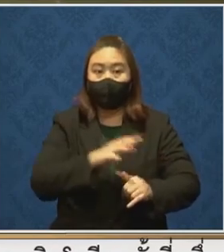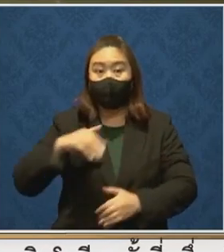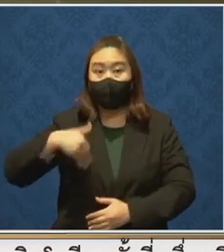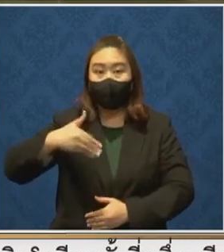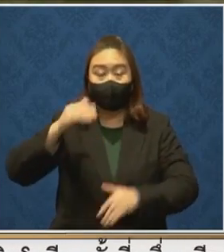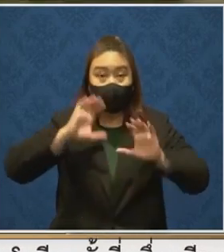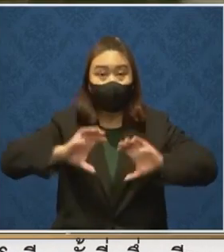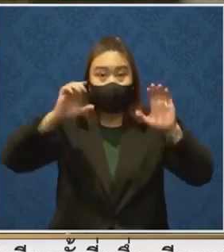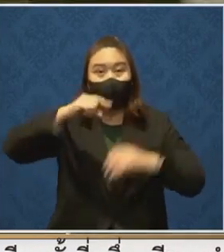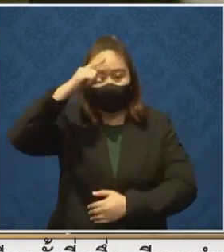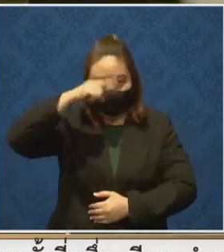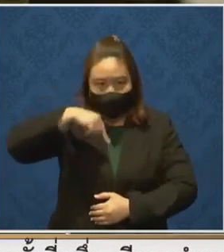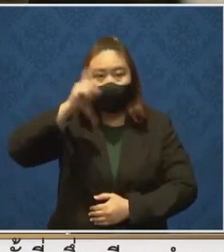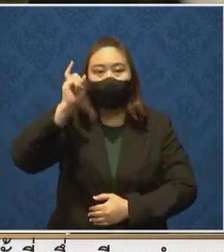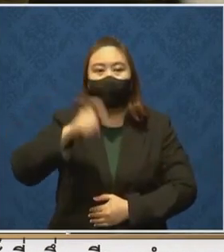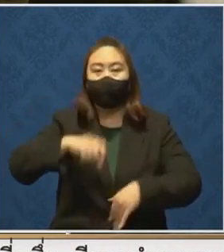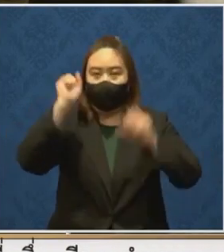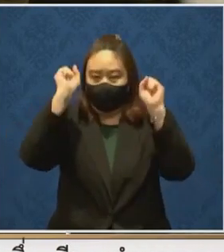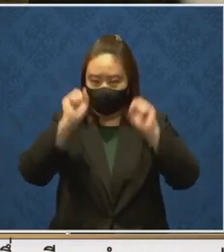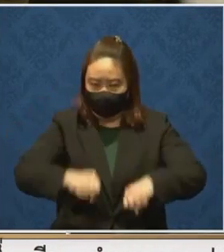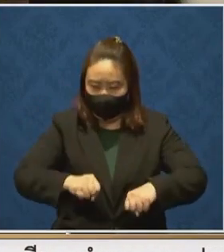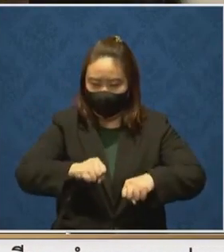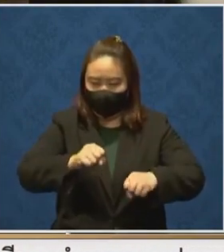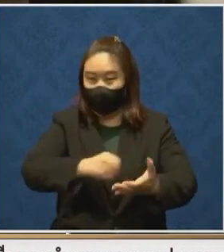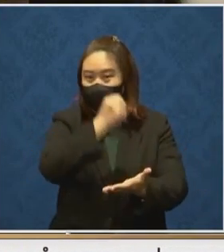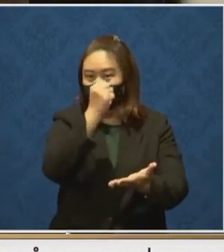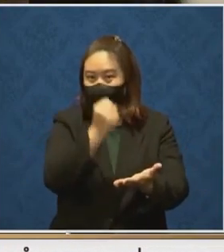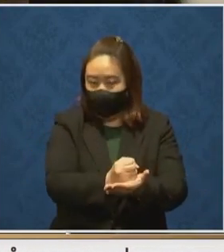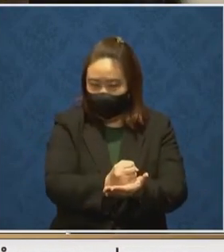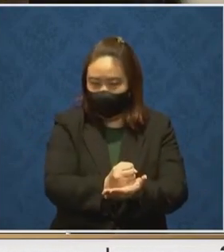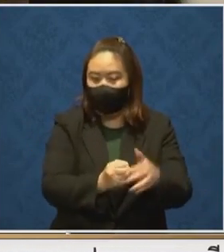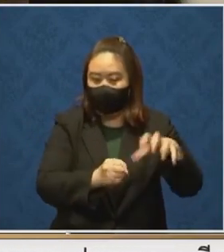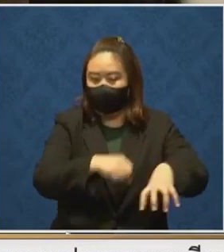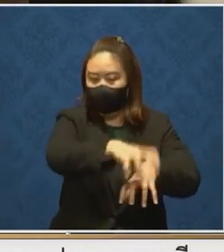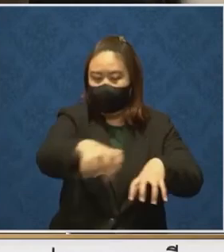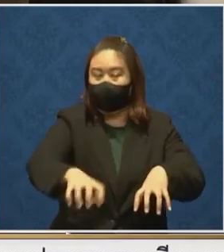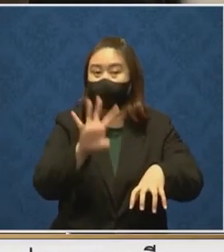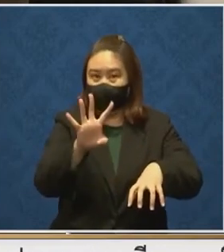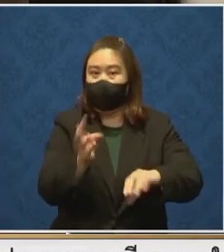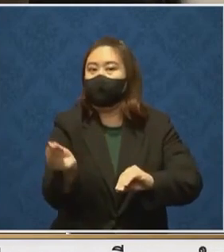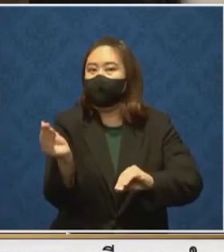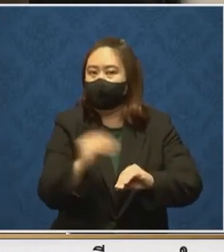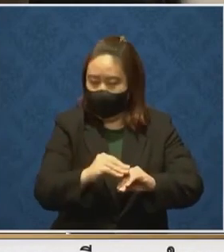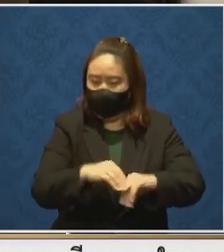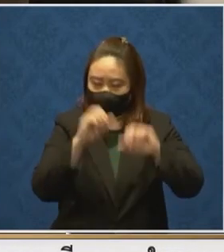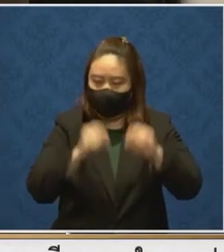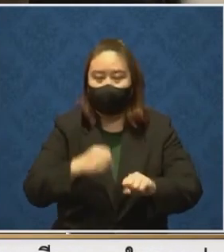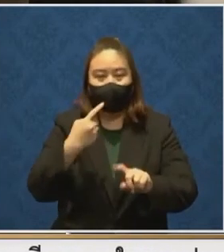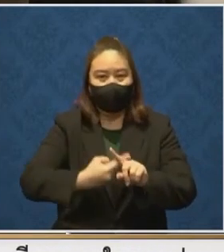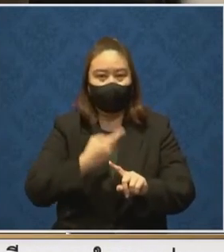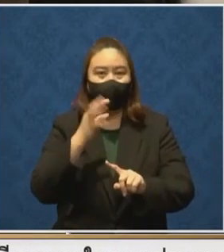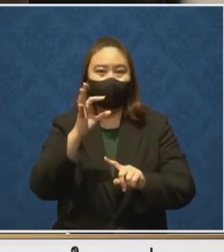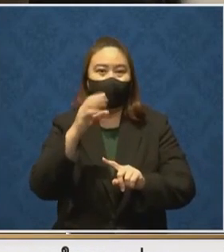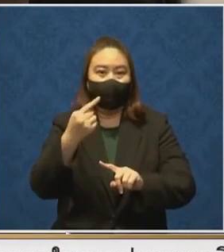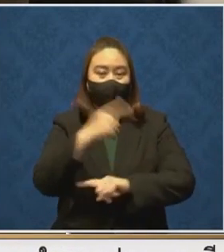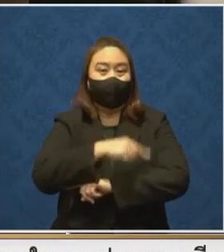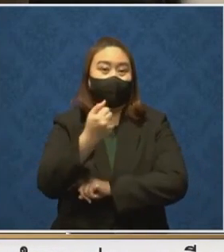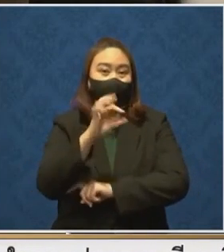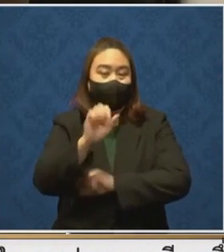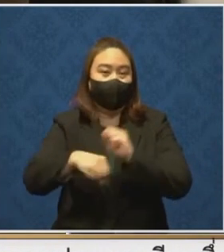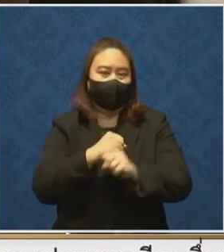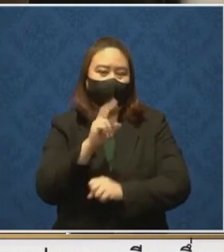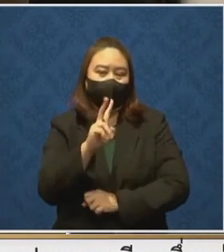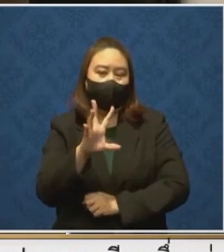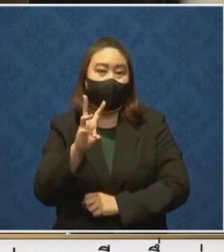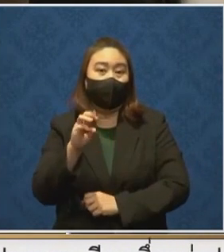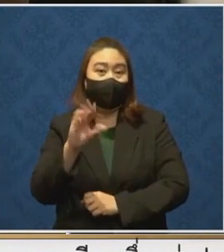ไยก็เลยต้อนุมัประทานบัตร เหมืองแร่ 4 แรงเพิ่มเมื่อวันที่ 19 มกราคม 2,565 ต้นปีทผ่